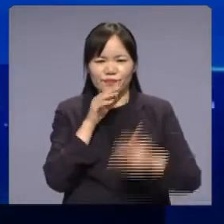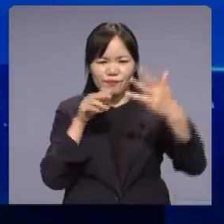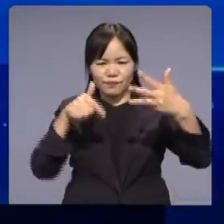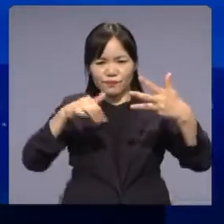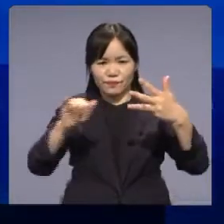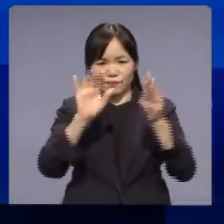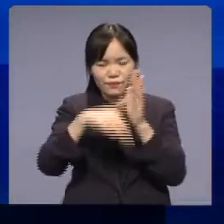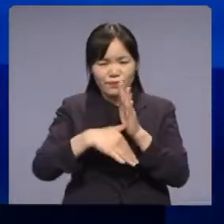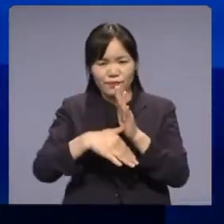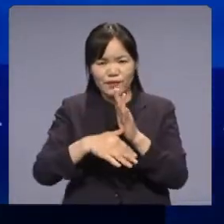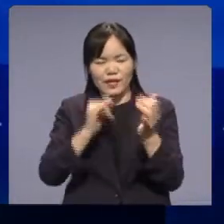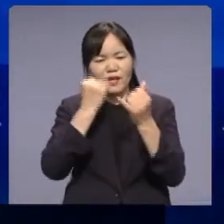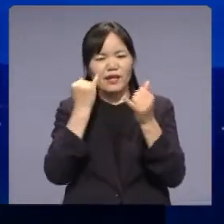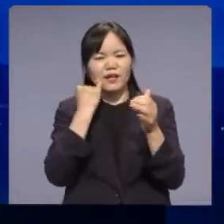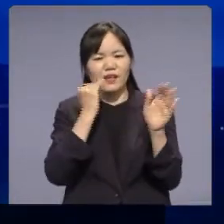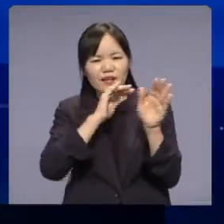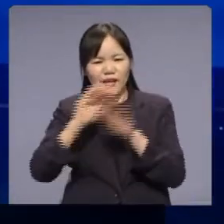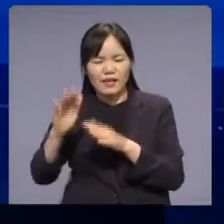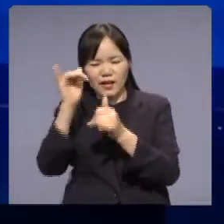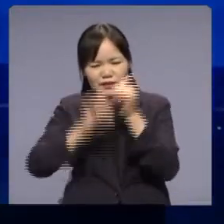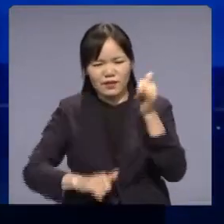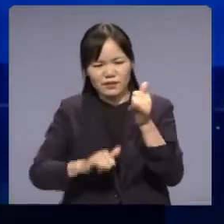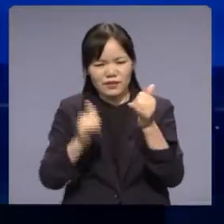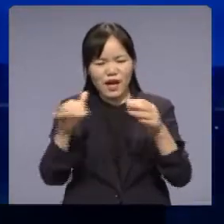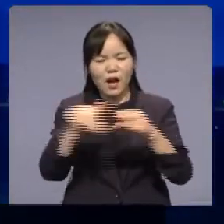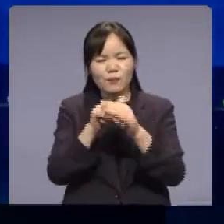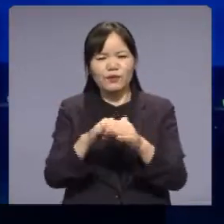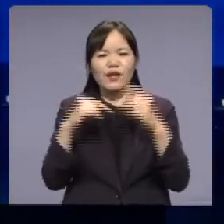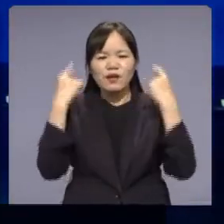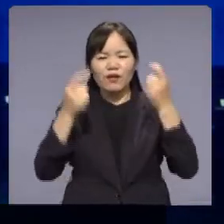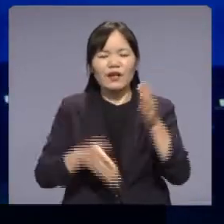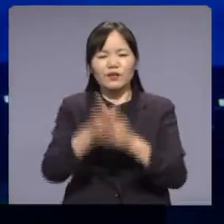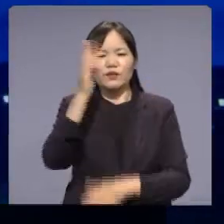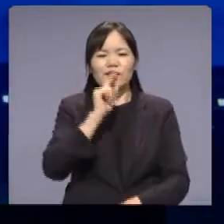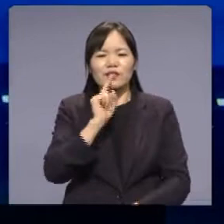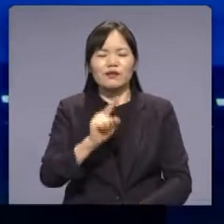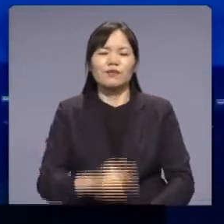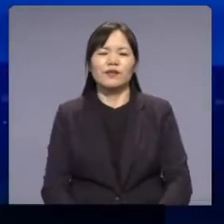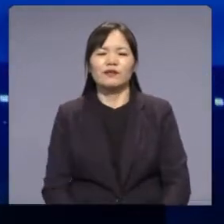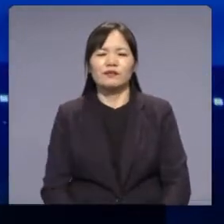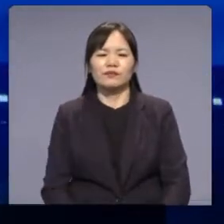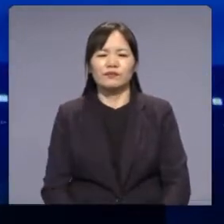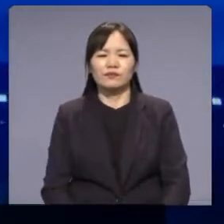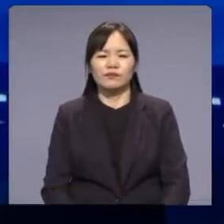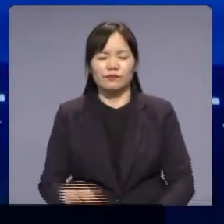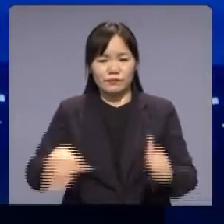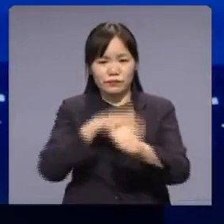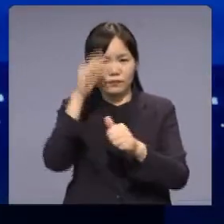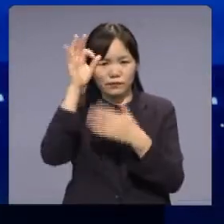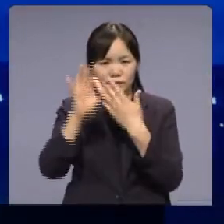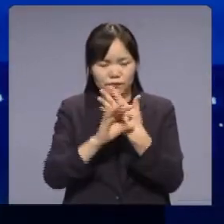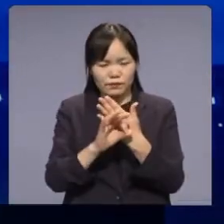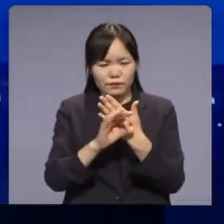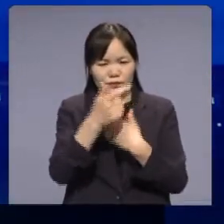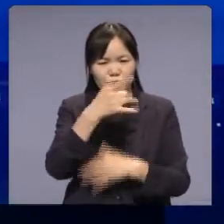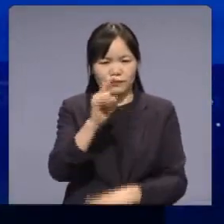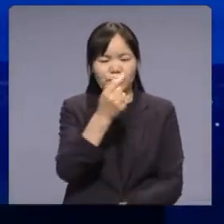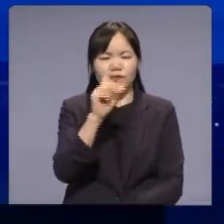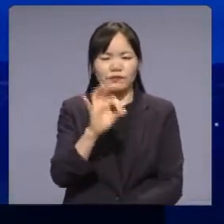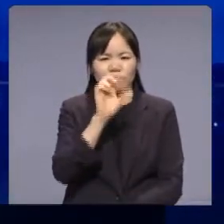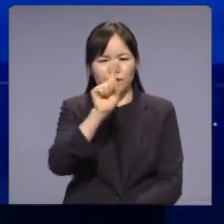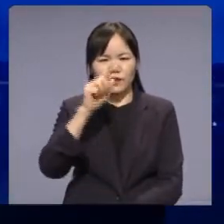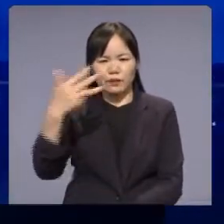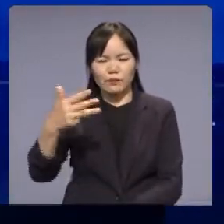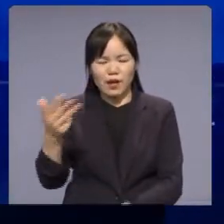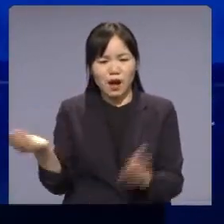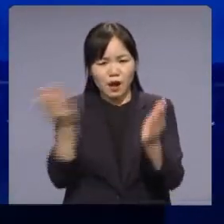이제 해양 역사문화 관광도시를 얘기하고 있습니다. 먼저 사항들을 보면요. 내양 18부도